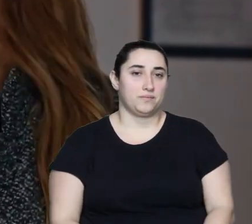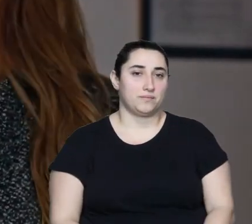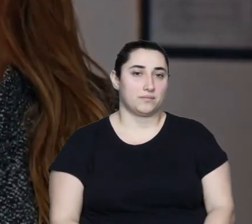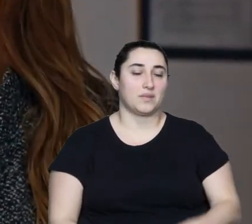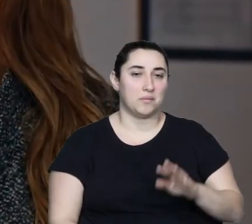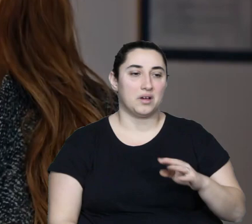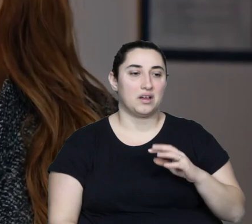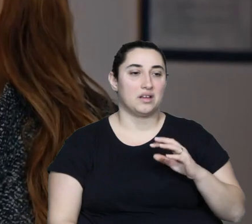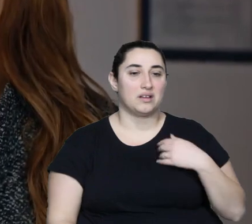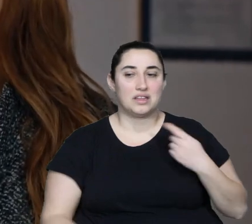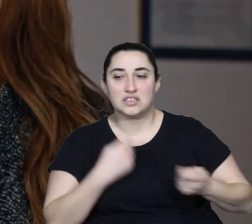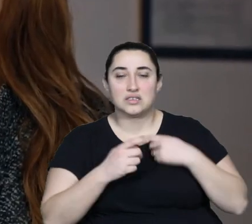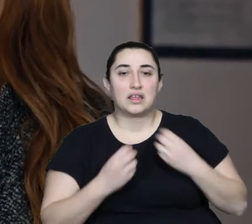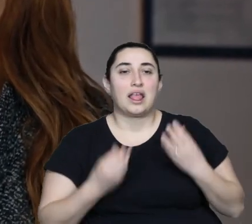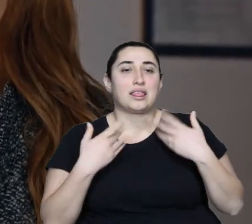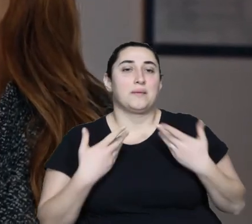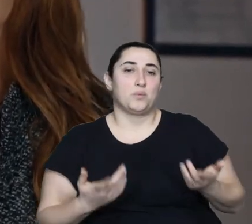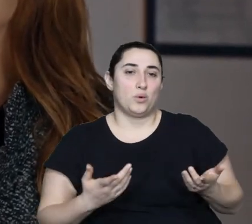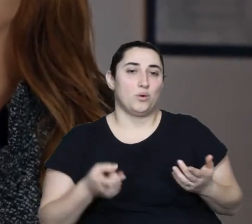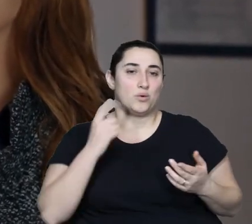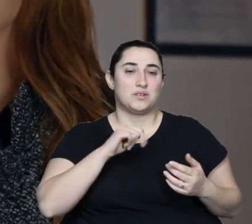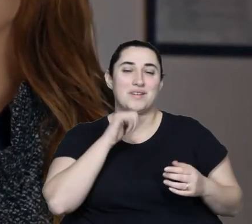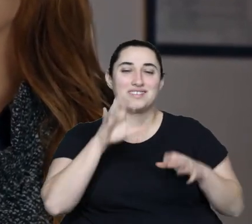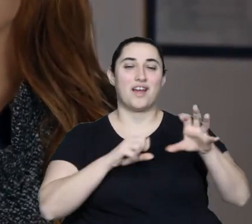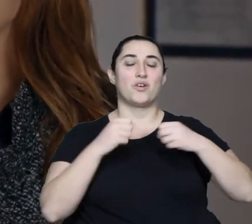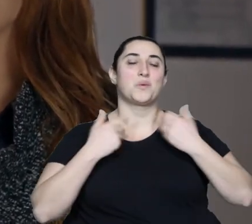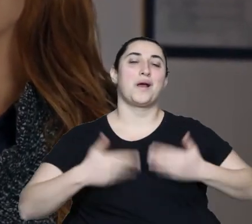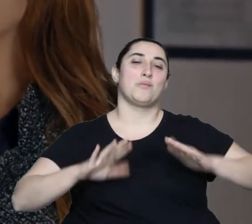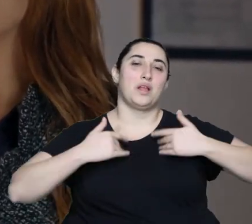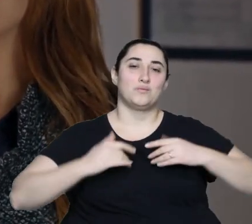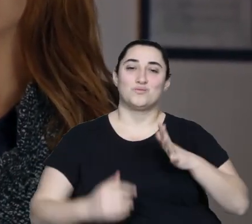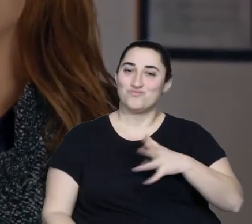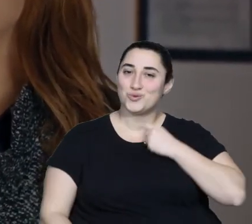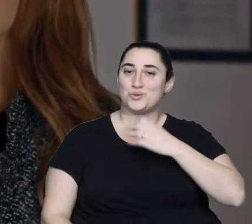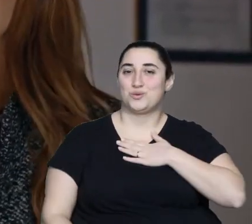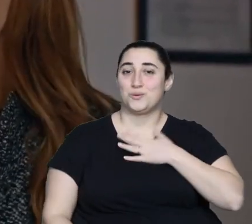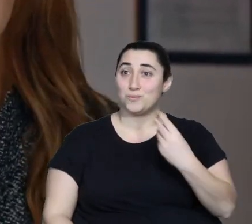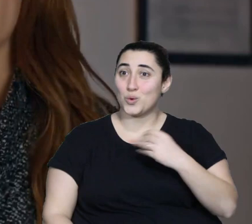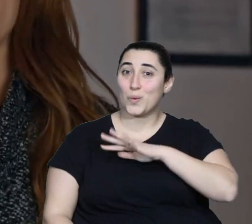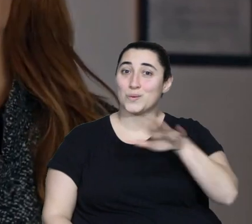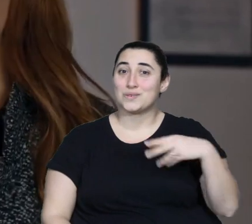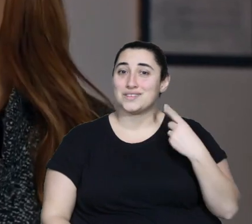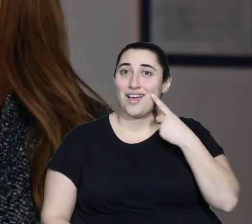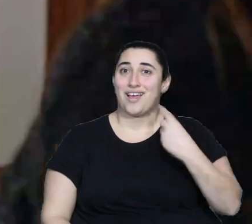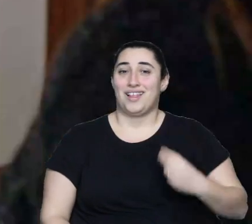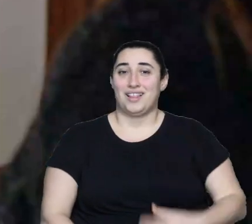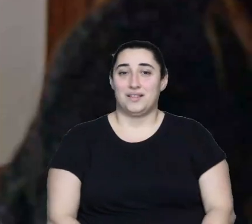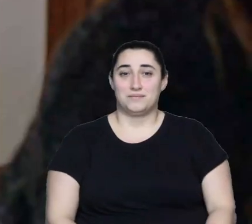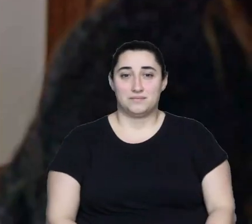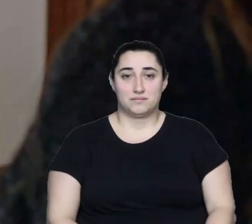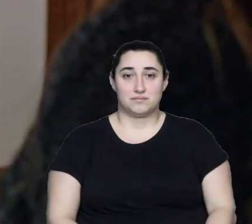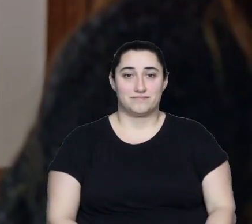Ama artık yetişemediğimden rezervasyon almıyorum. Üzüldüm. Çok güzel bir enerjisi var buranın.